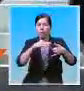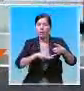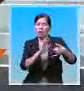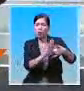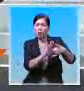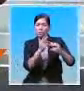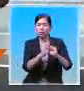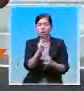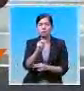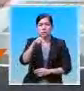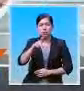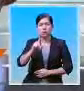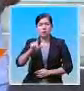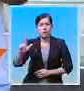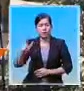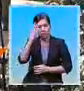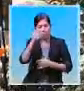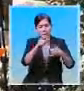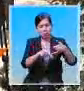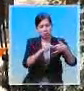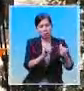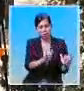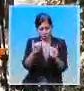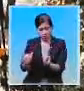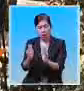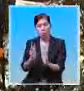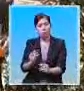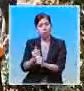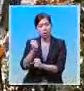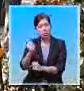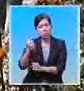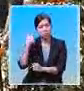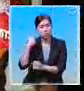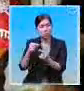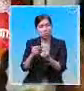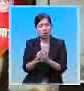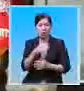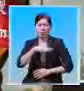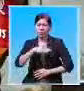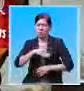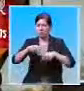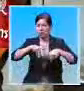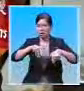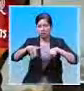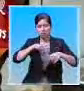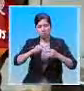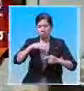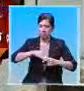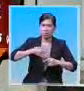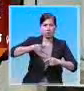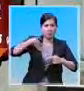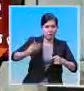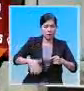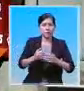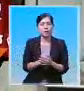ตลอดการย้ายบุคลากรที่มีคุณภาพออกจากพื้นที่จะส่งผลต่อความเชื่อมั่นของประชาชนในพื้นที่ได้เพราะฉะนั้นจึ